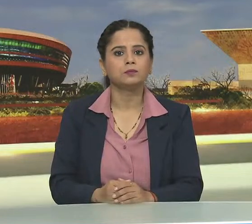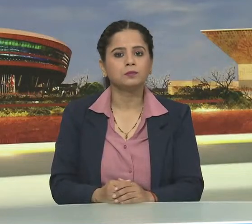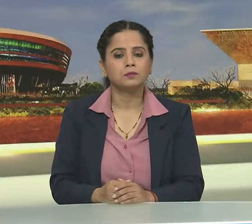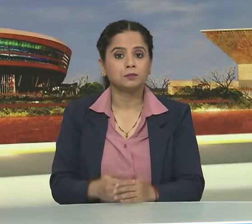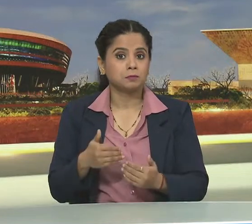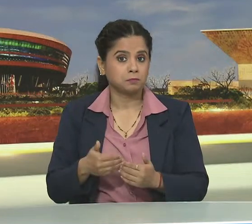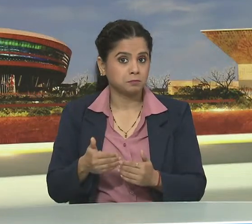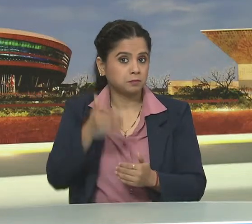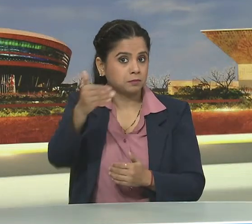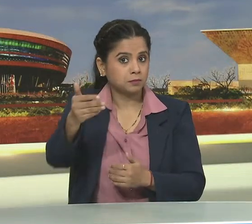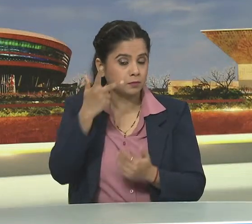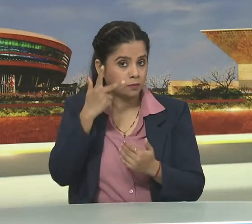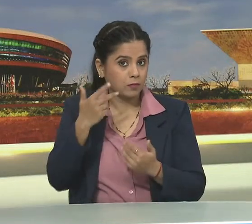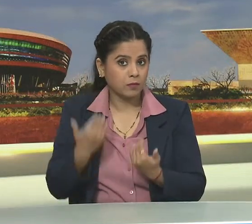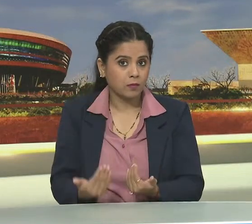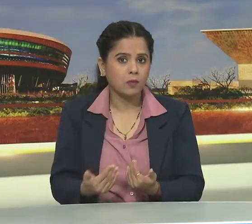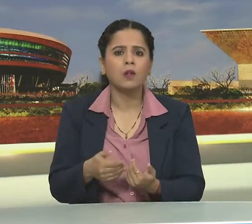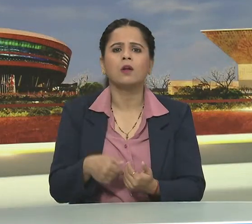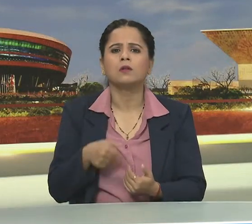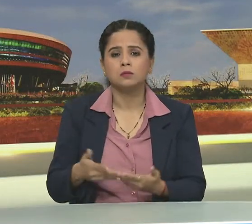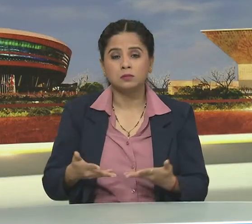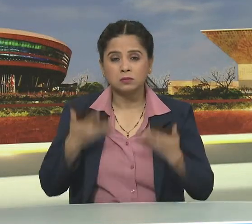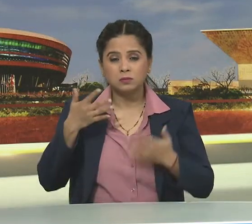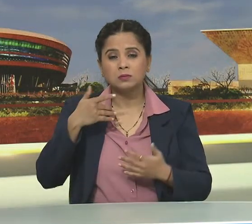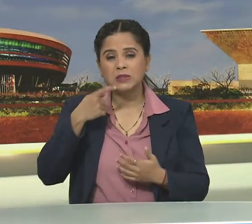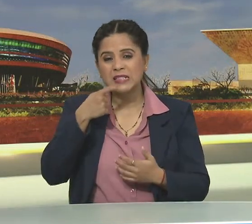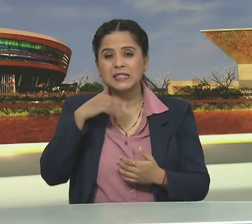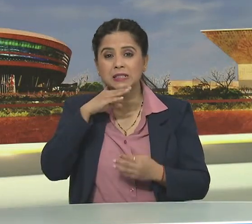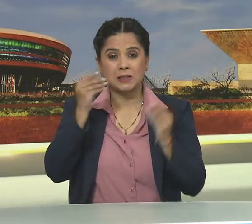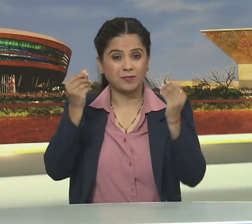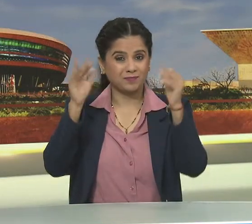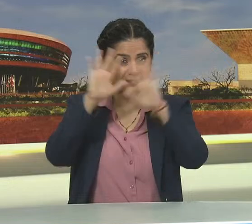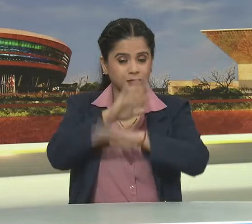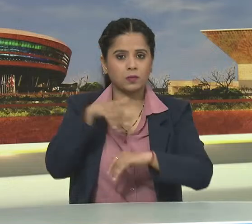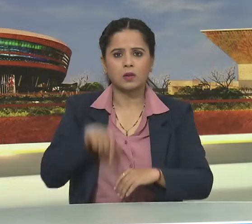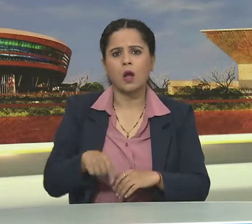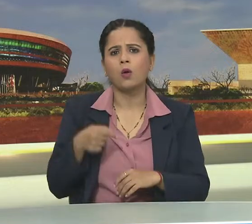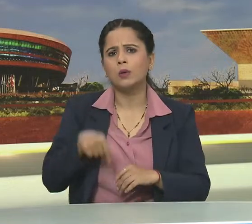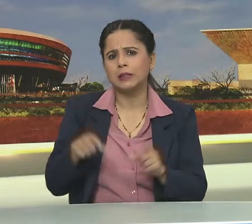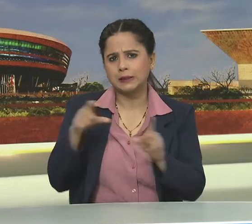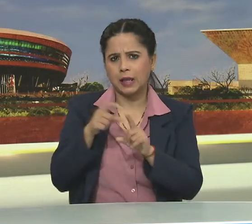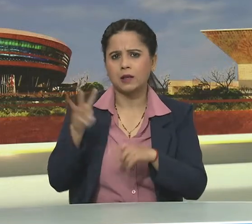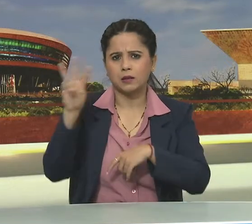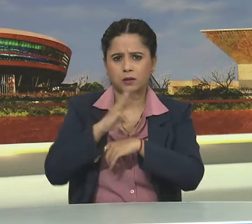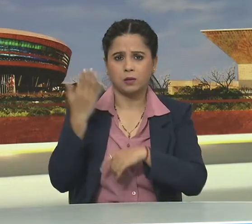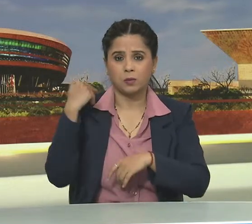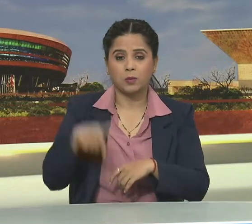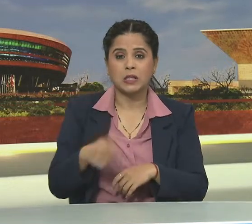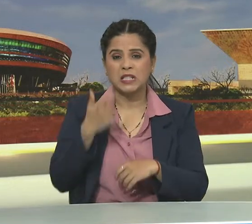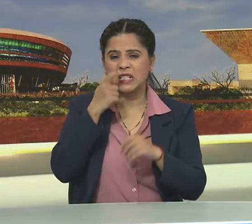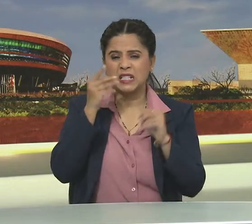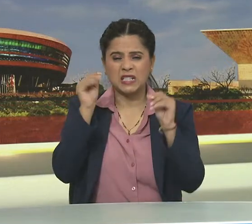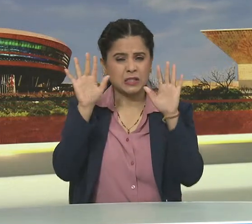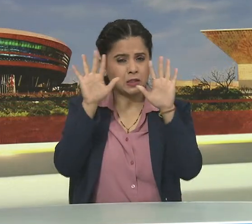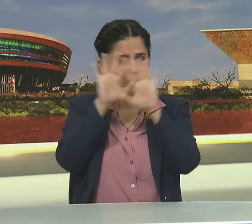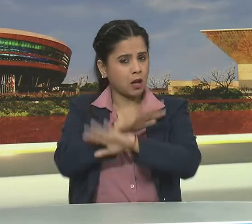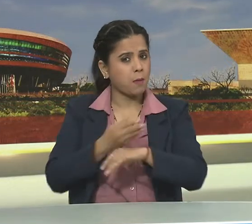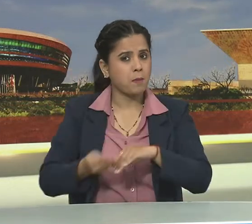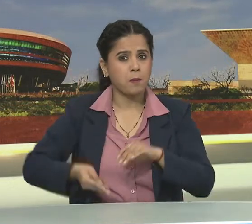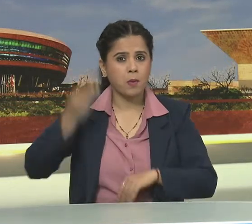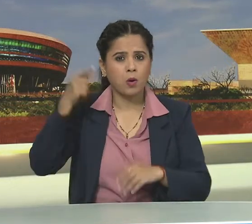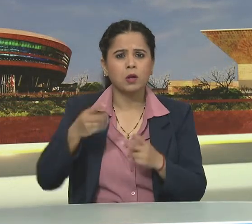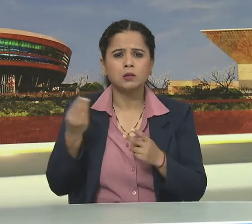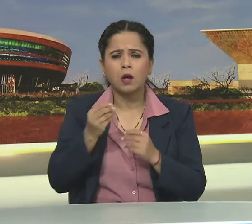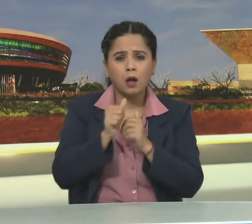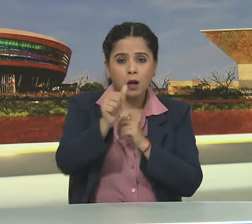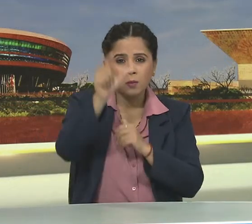और आगे बढ़ते हुए बात करते हैं प्रदूषण की। राजधानी में बीते 3 दिनों से स्मॉग की गहरी परत छाई हुई है, कुछ मीटर दूर